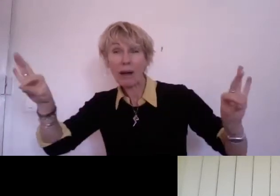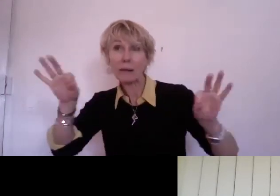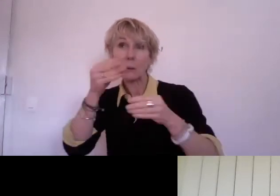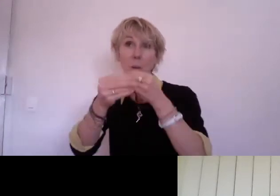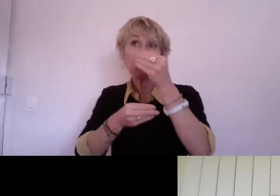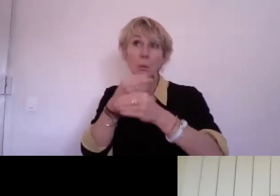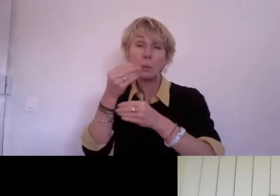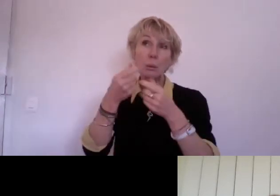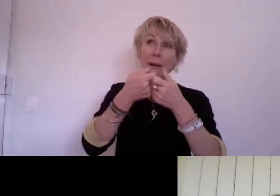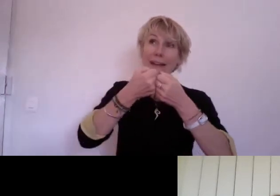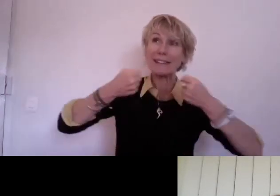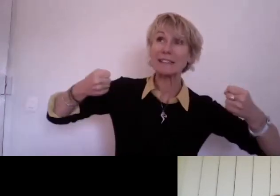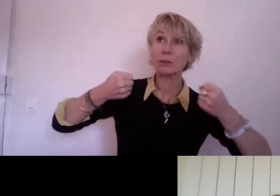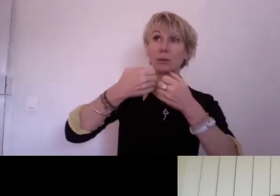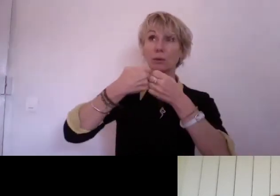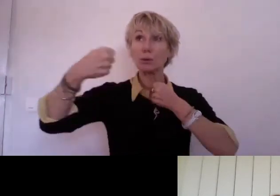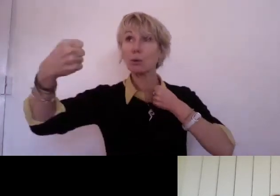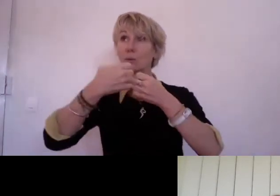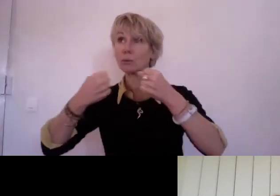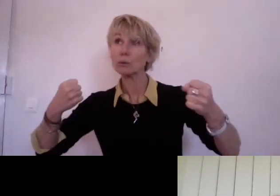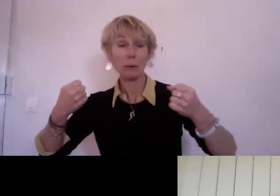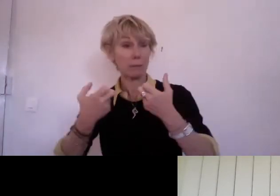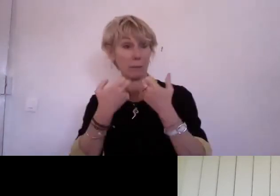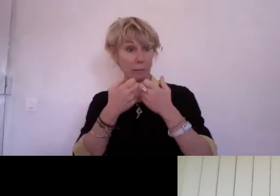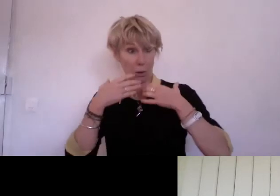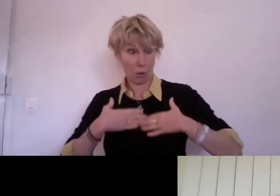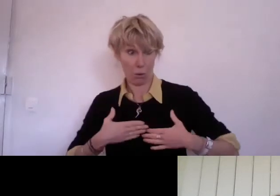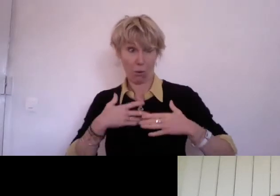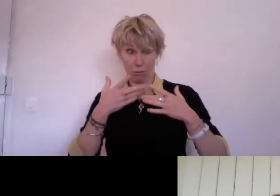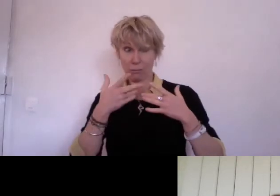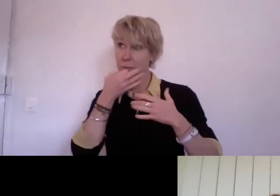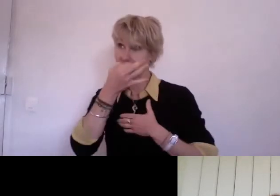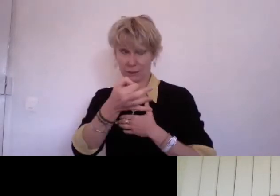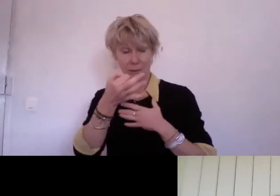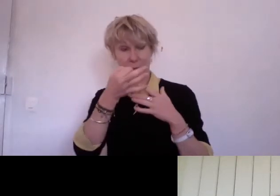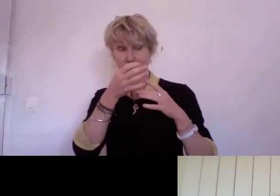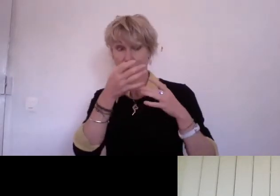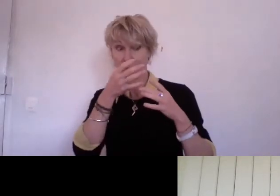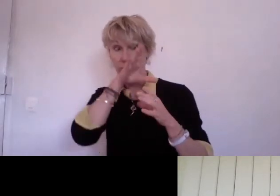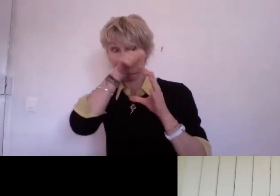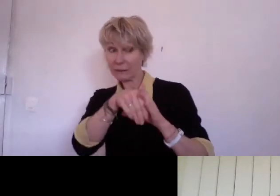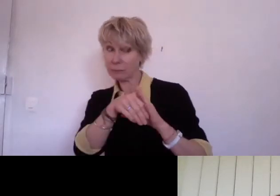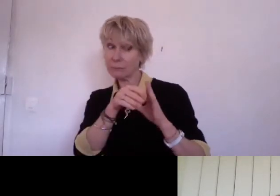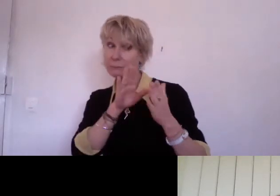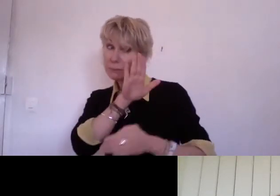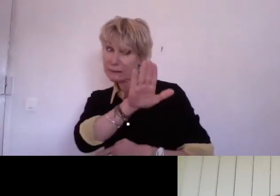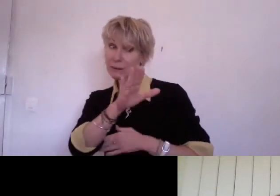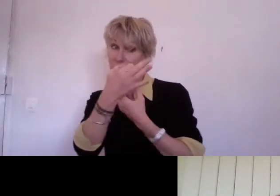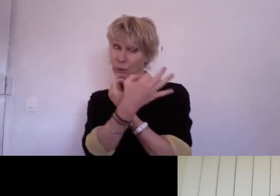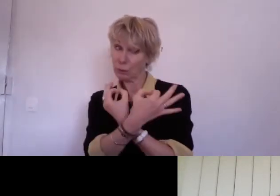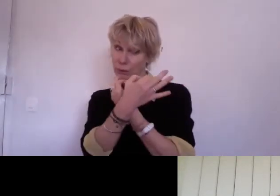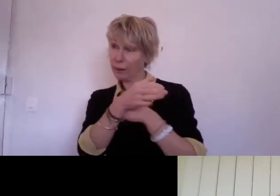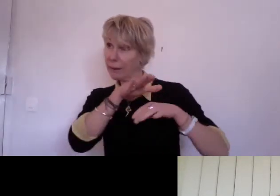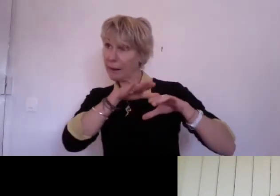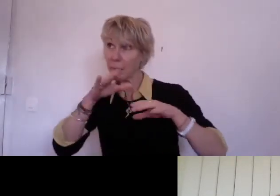travers le corps, par des mouvements de yoga, et puis nous regardons l'œuvre et nous pointons